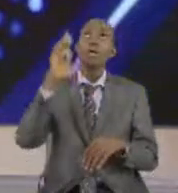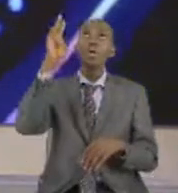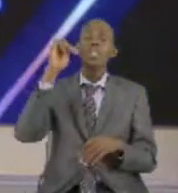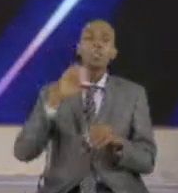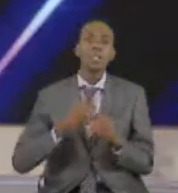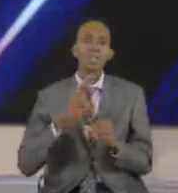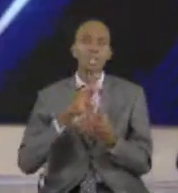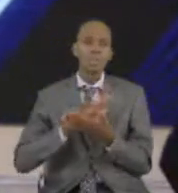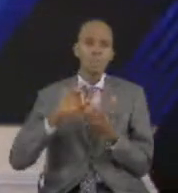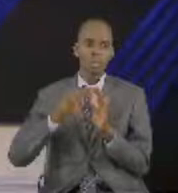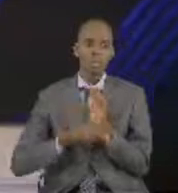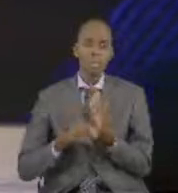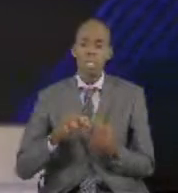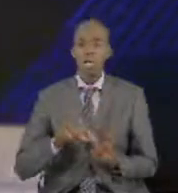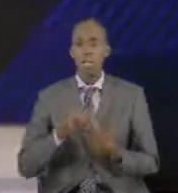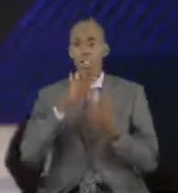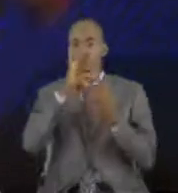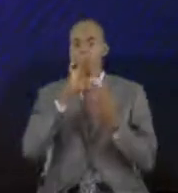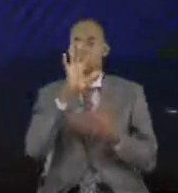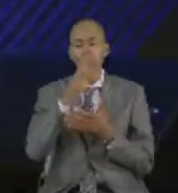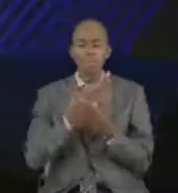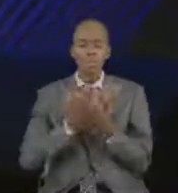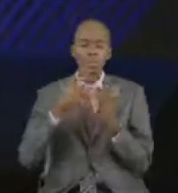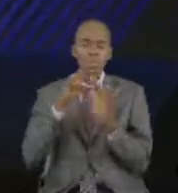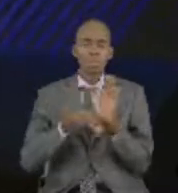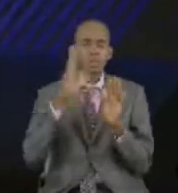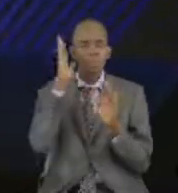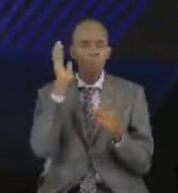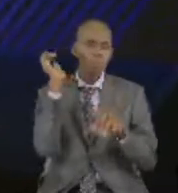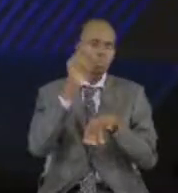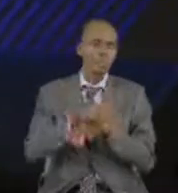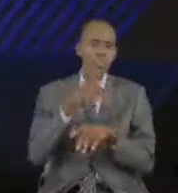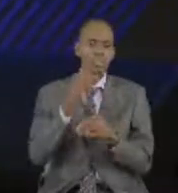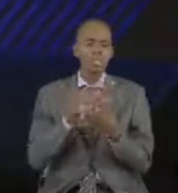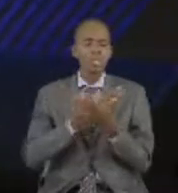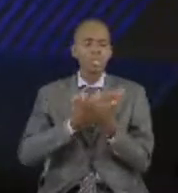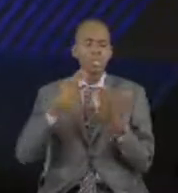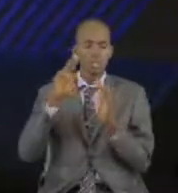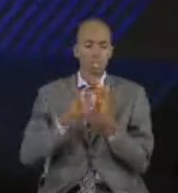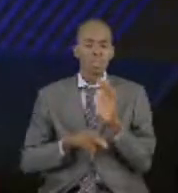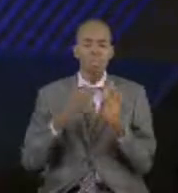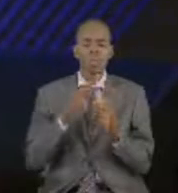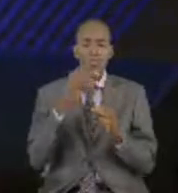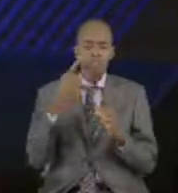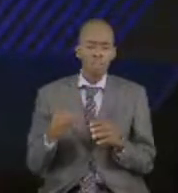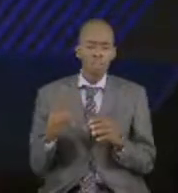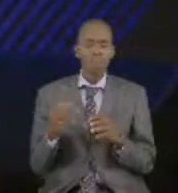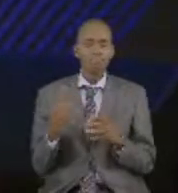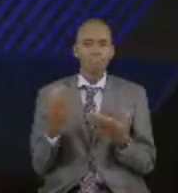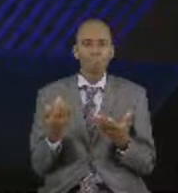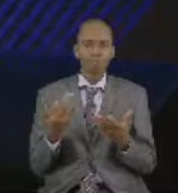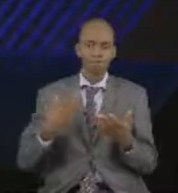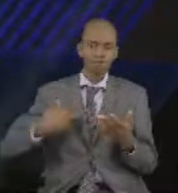justice, si votre justice ne surpasse pas la justice des scribes et des pharisiens,